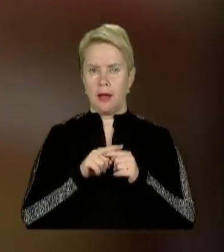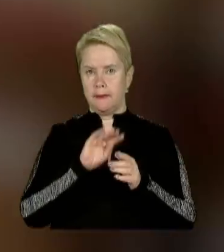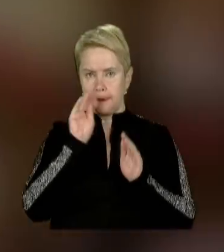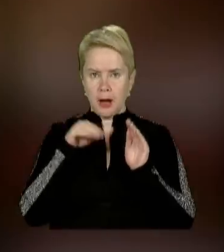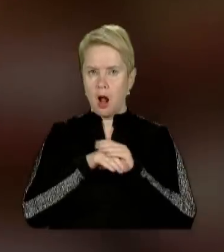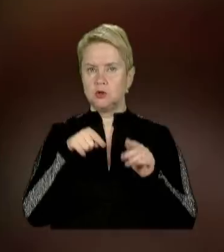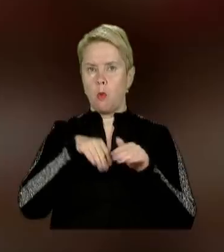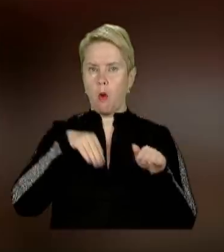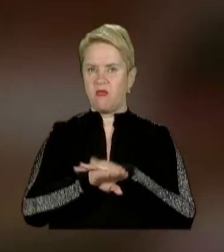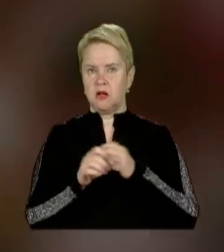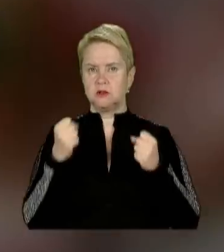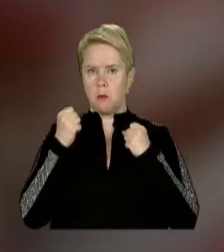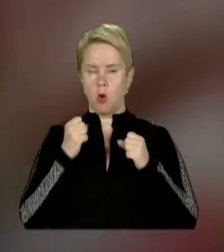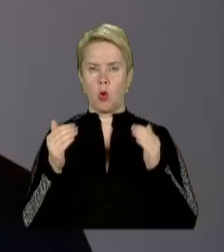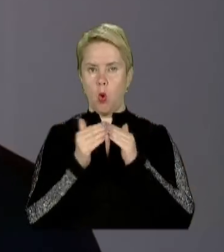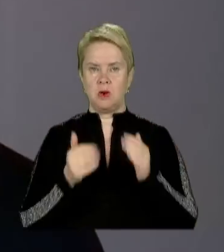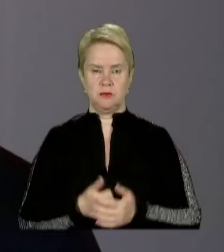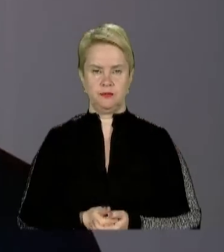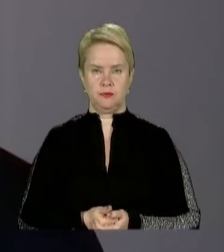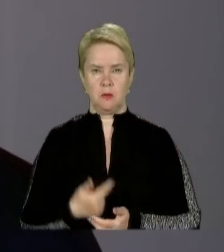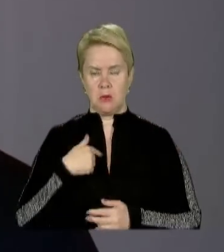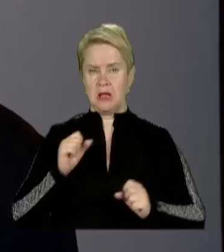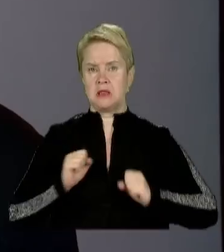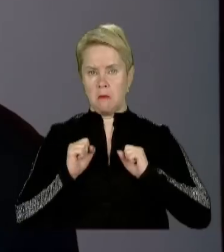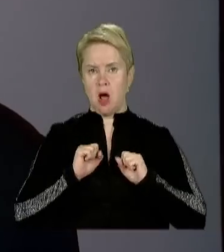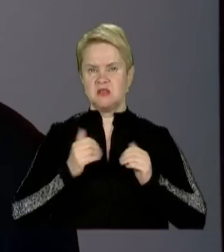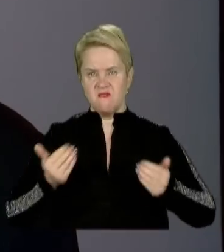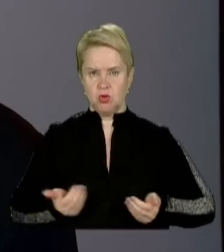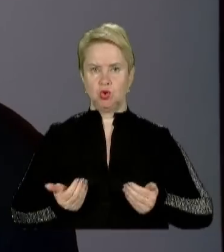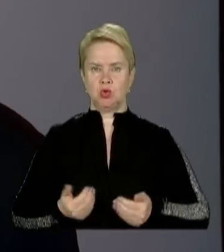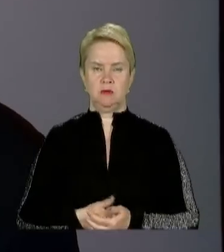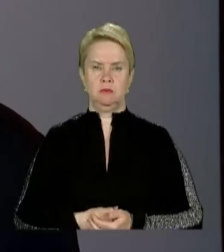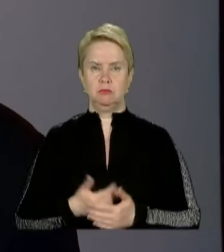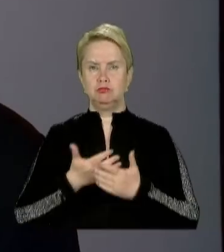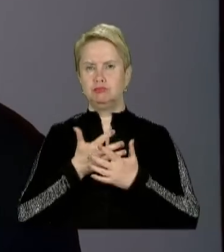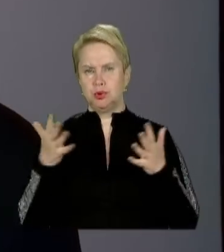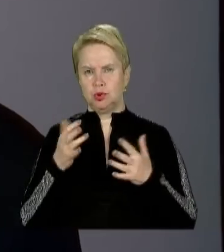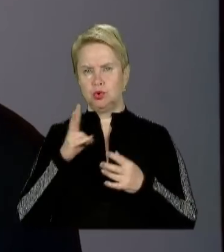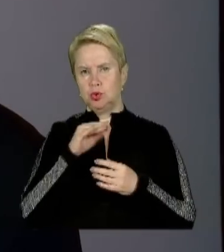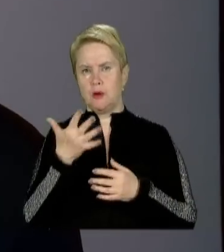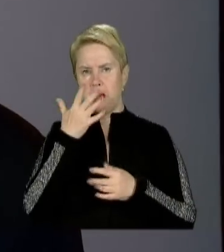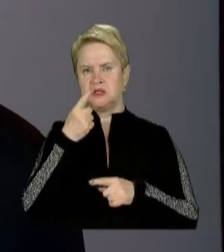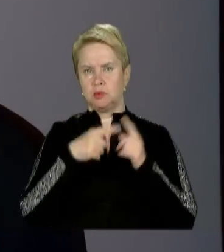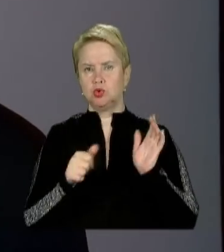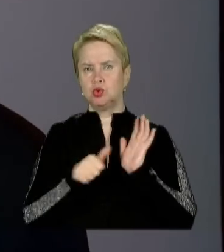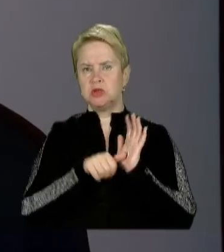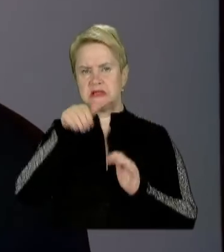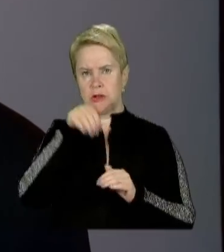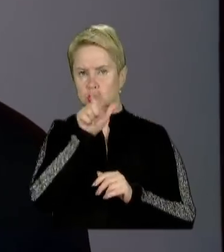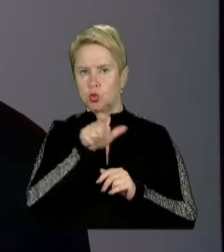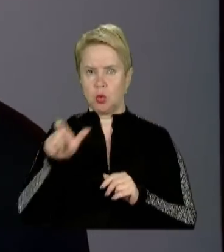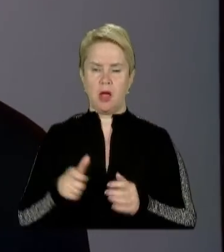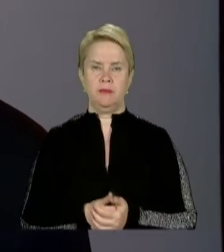переховувалися у підвалі спорткомплексу. Ми намагалися вижити більш ніж 5,5 чи 6 тисяч